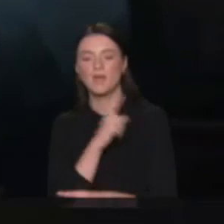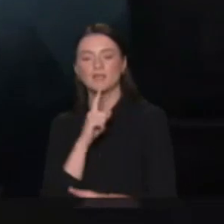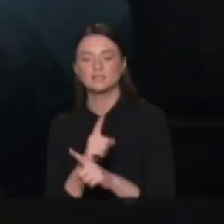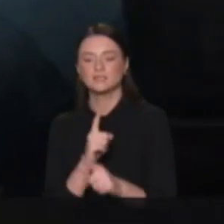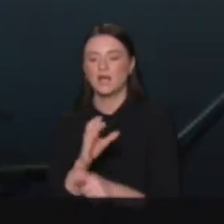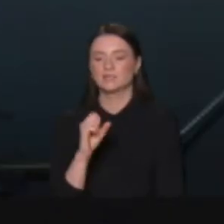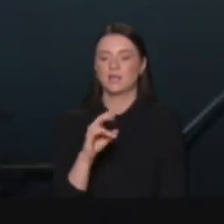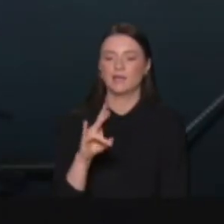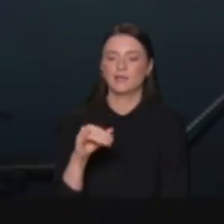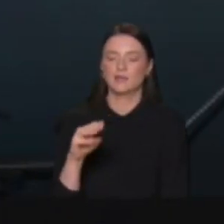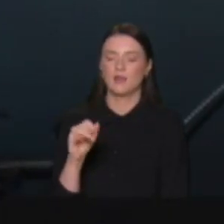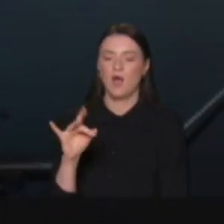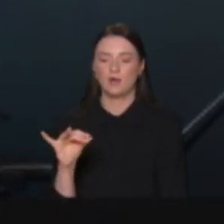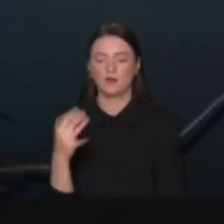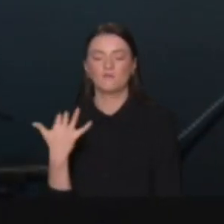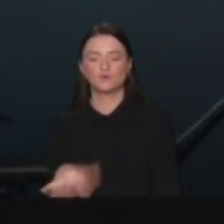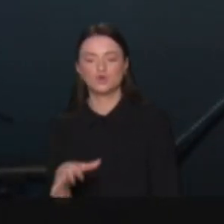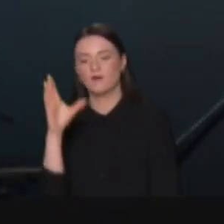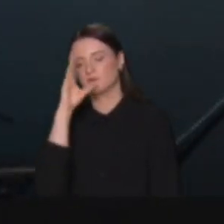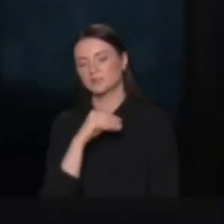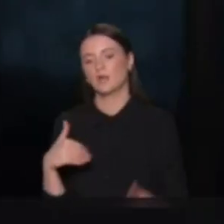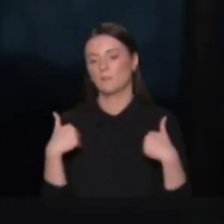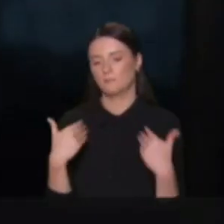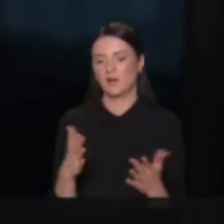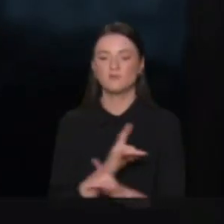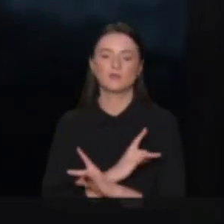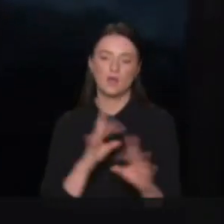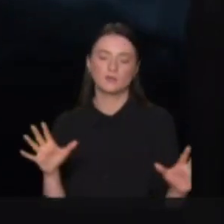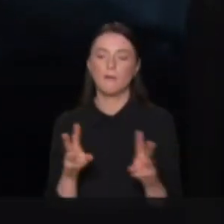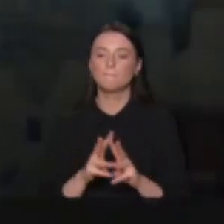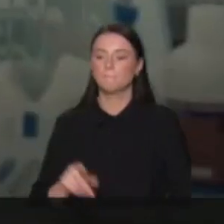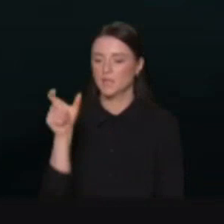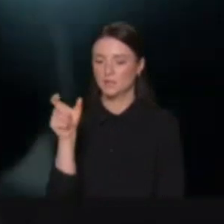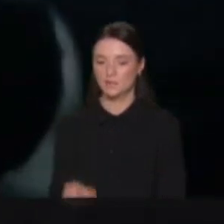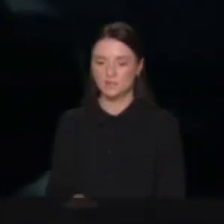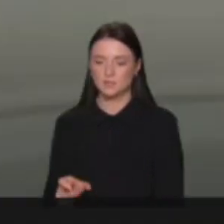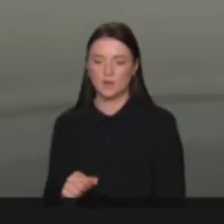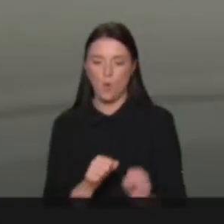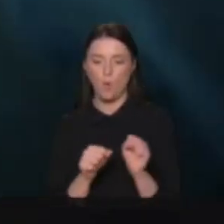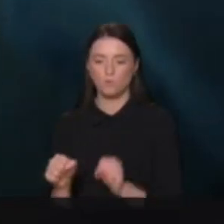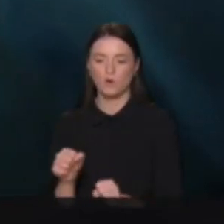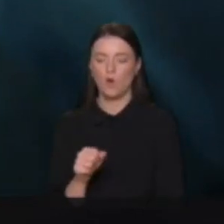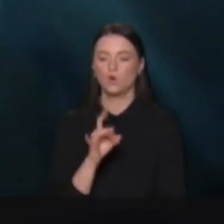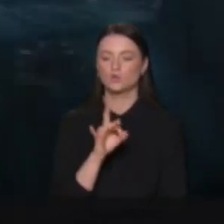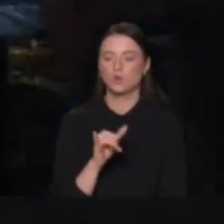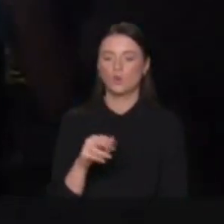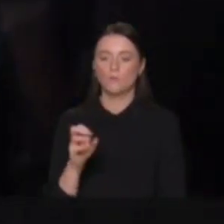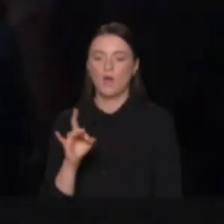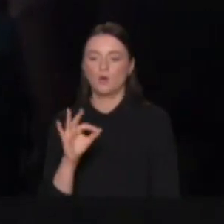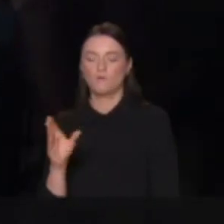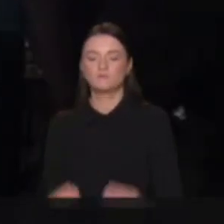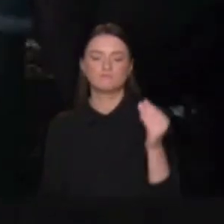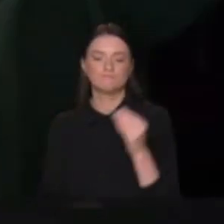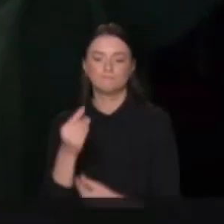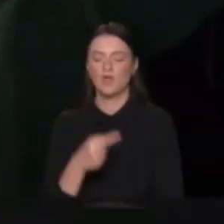санітари. Вже встиг привітати зі святом міністр оборони Рустем Умеров. Він опублікував